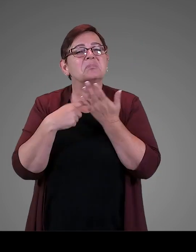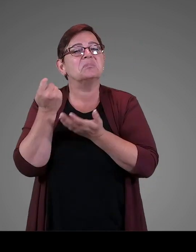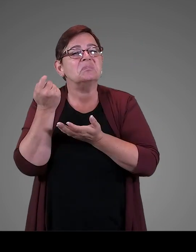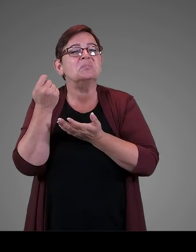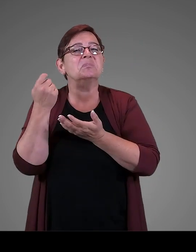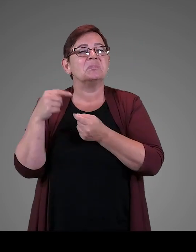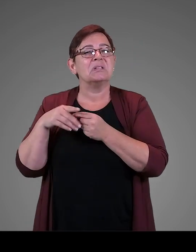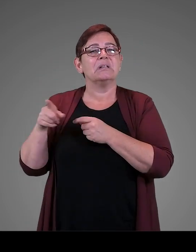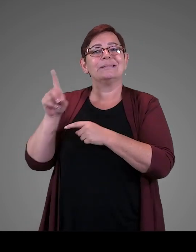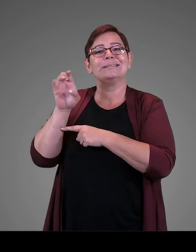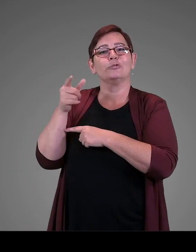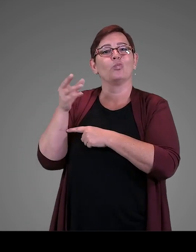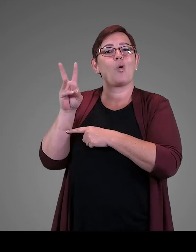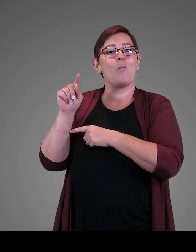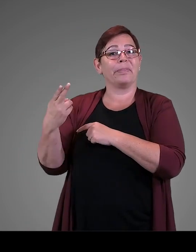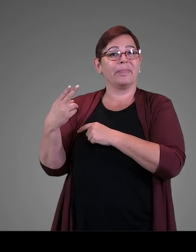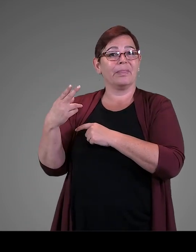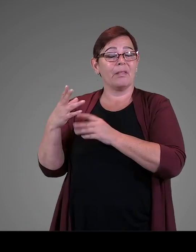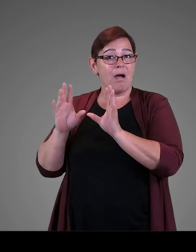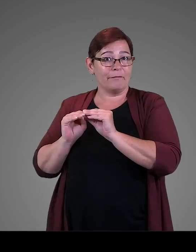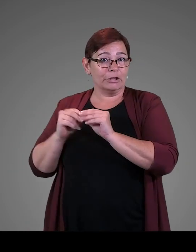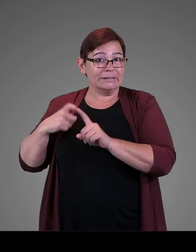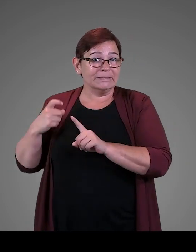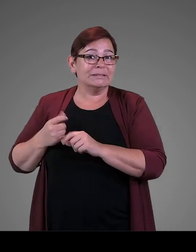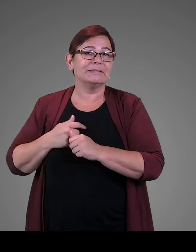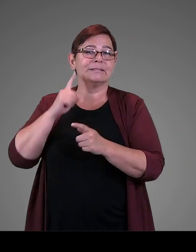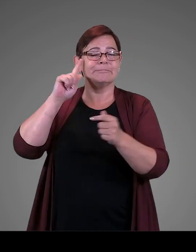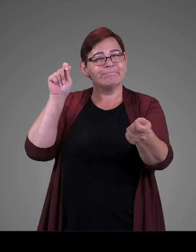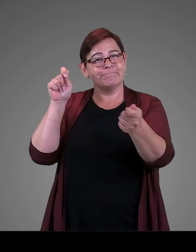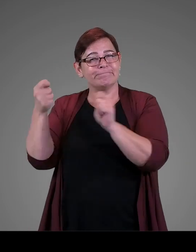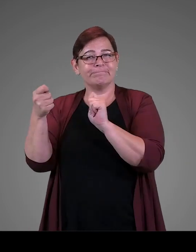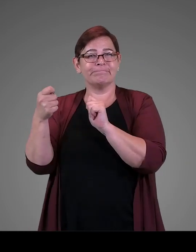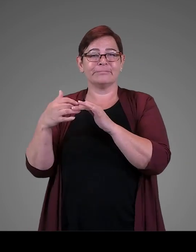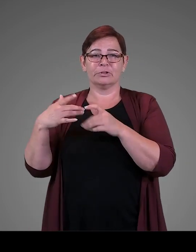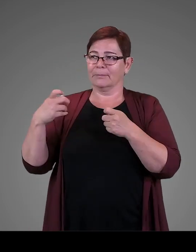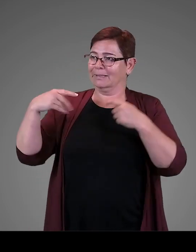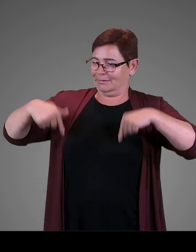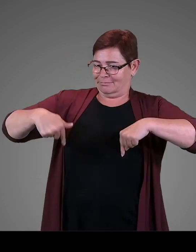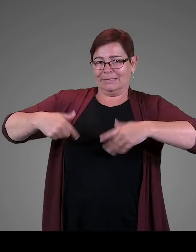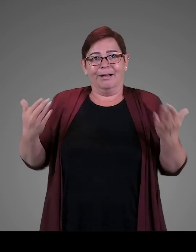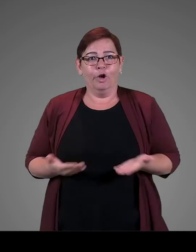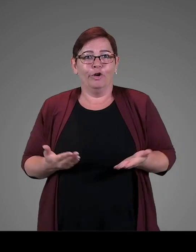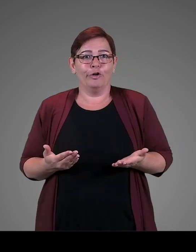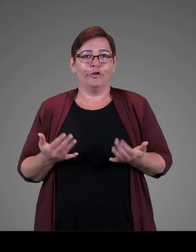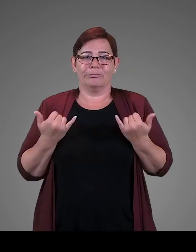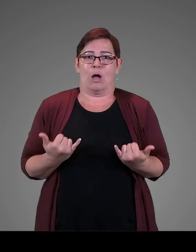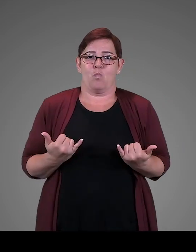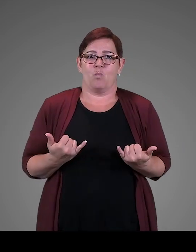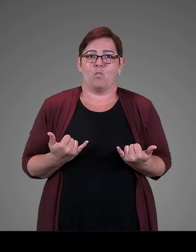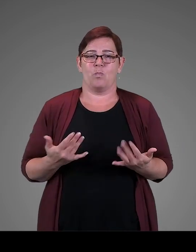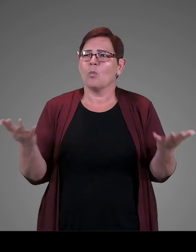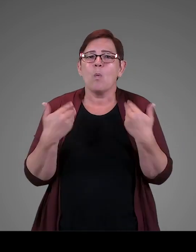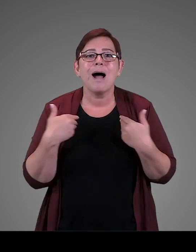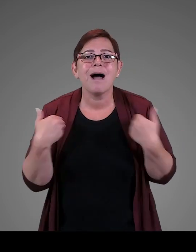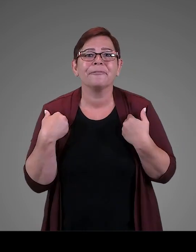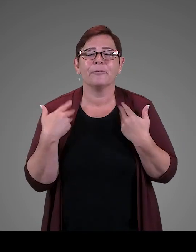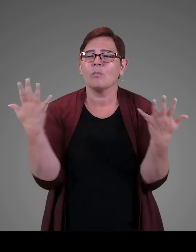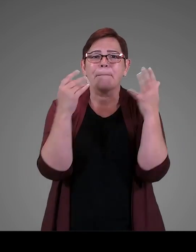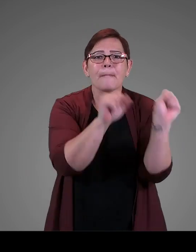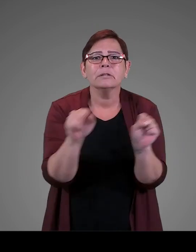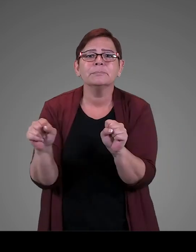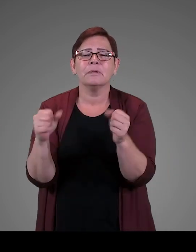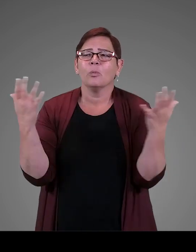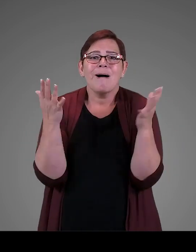on en a parlé un peu dans la conférence de décroissance, mais se pivoter plutôt pour être dans une posture de ici, maintenant. Qu'est-ce qu'on a, qu'est-ce qui est possible, qu'est-ce